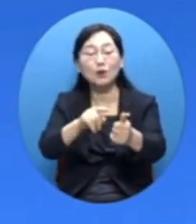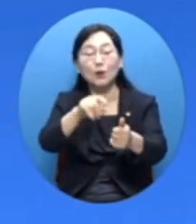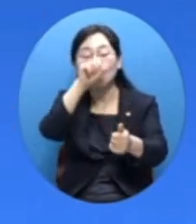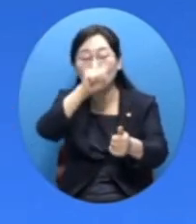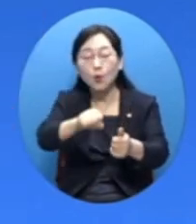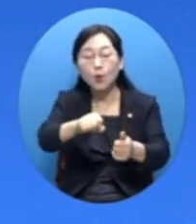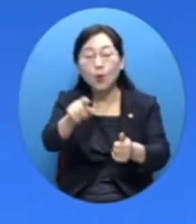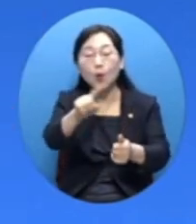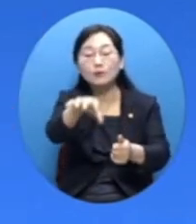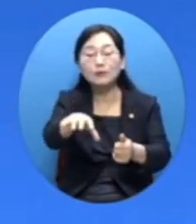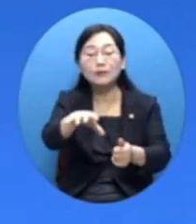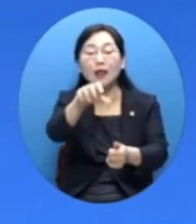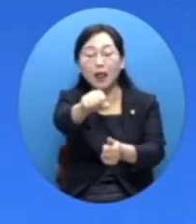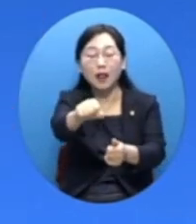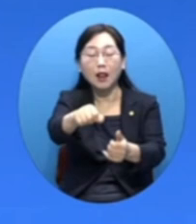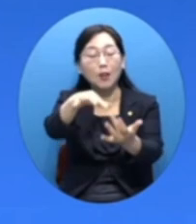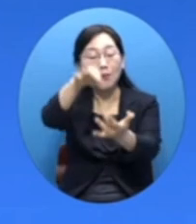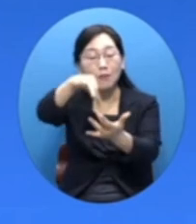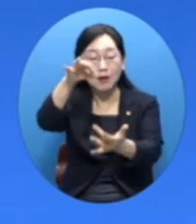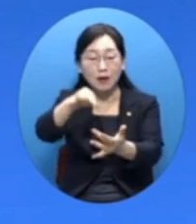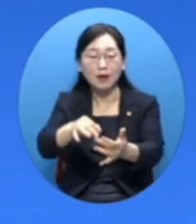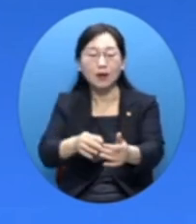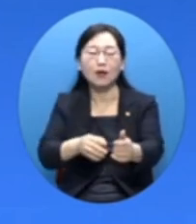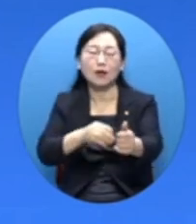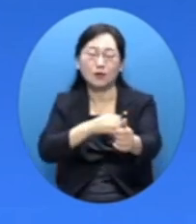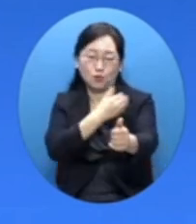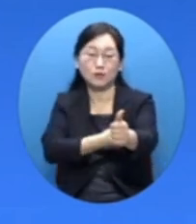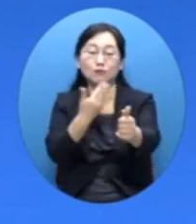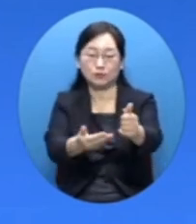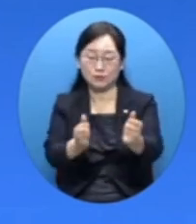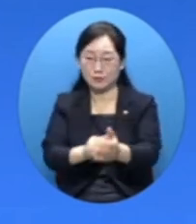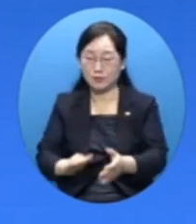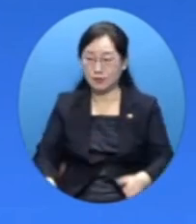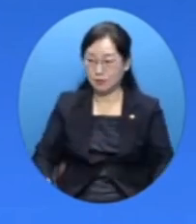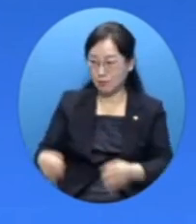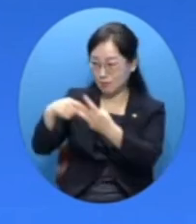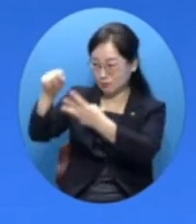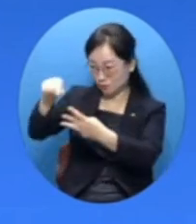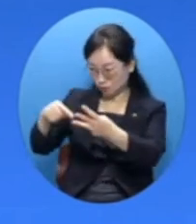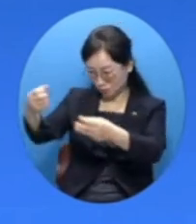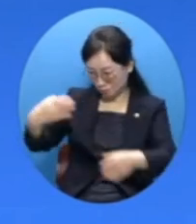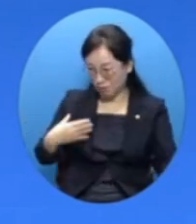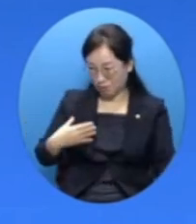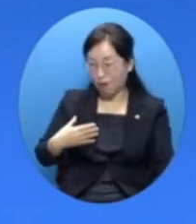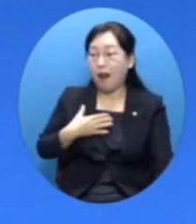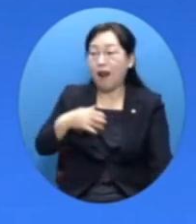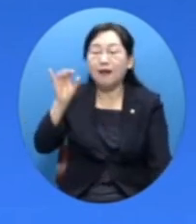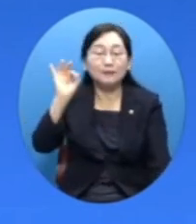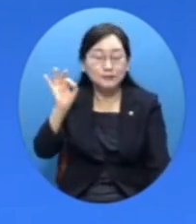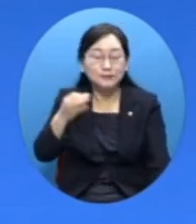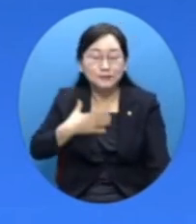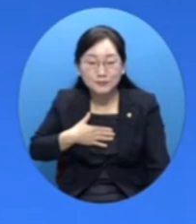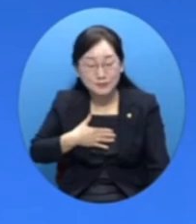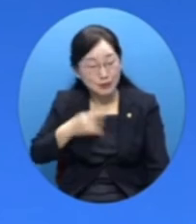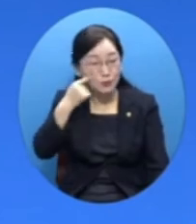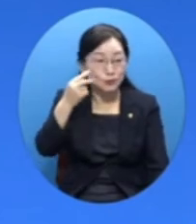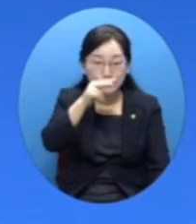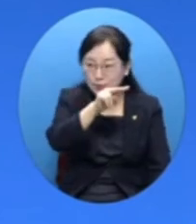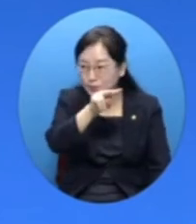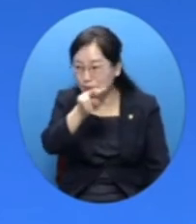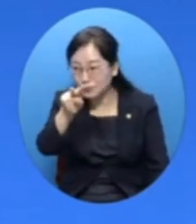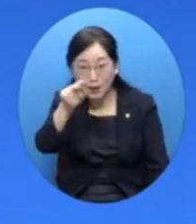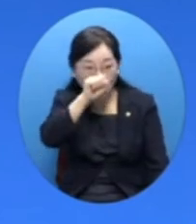주었습니다 그러니까은 자기 삼촌이 자기한테 말하니 는 자기 눈으로 봐서